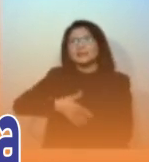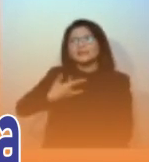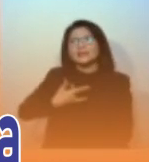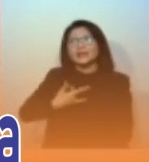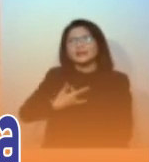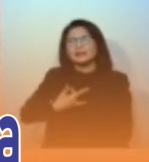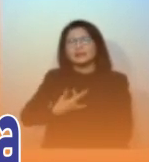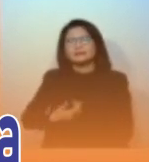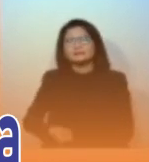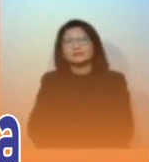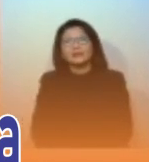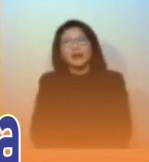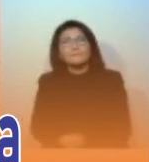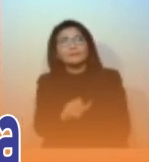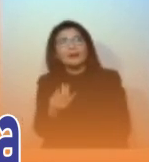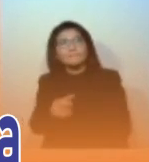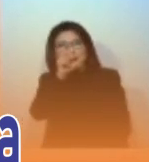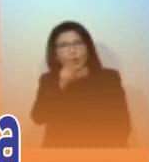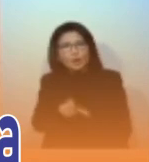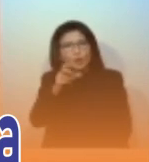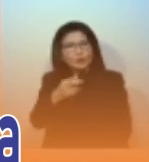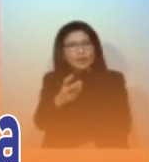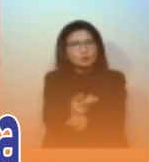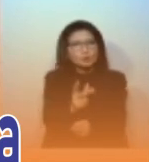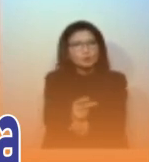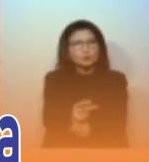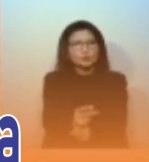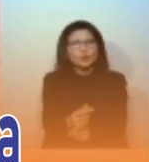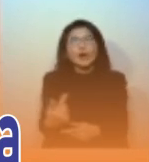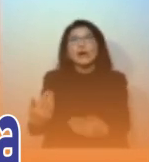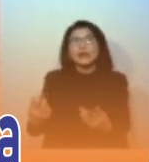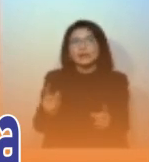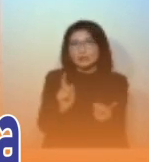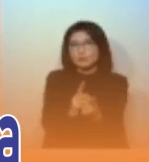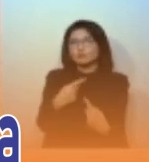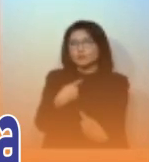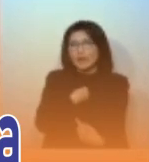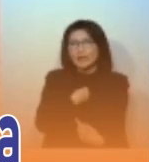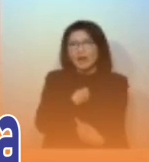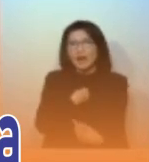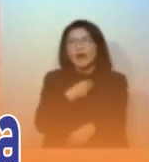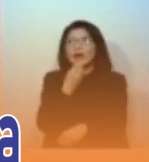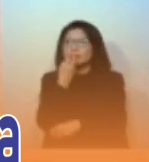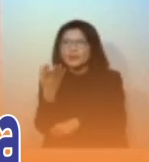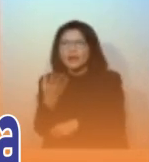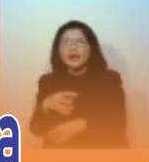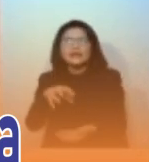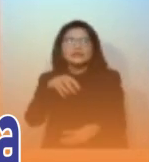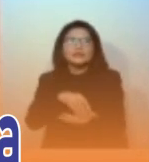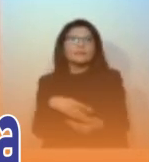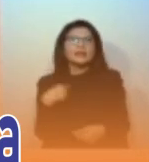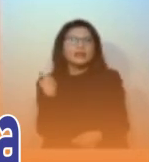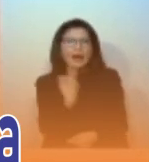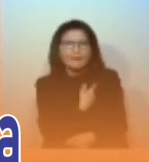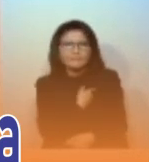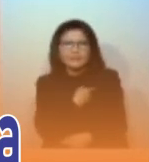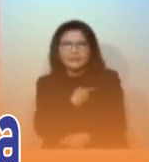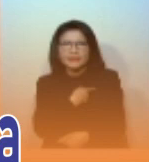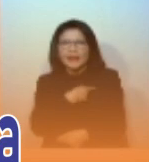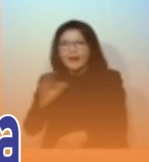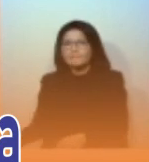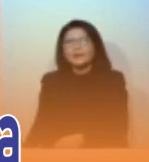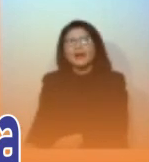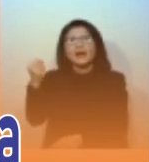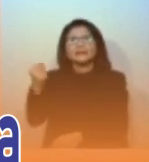beberapa waktu yang lalu, beberapa orang guru berjumpa dengan saya, dan mereka mengatakan, Pak, di tempat kami pengangkatan